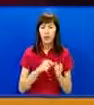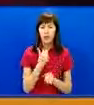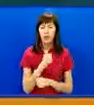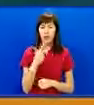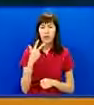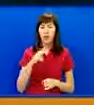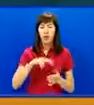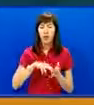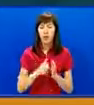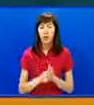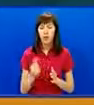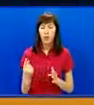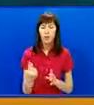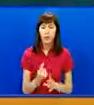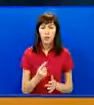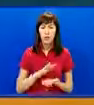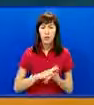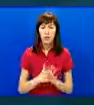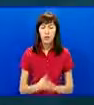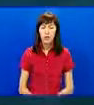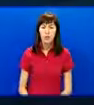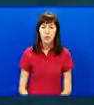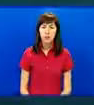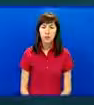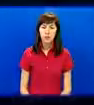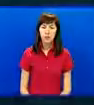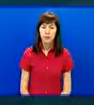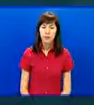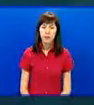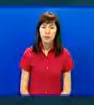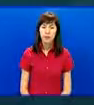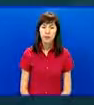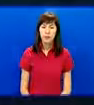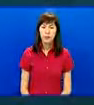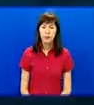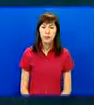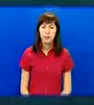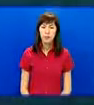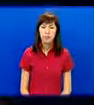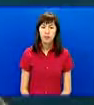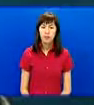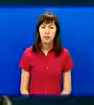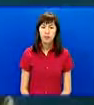3 нокаутом и 1 поражение. Ахмарал Кубжасарова, Бахдаулет Разах, Оңтүстік Ақпарат.